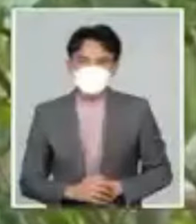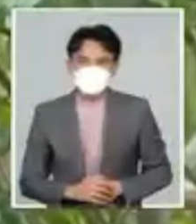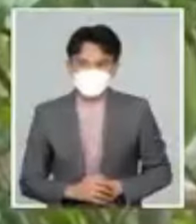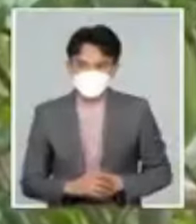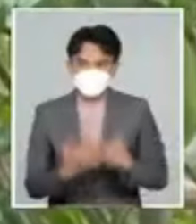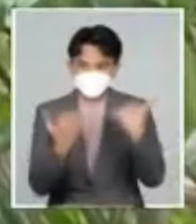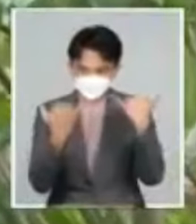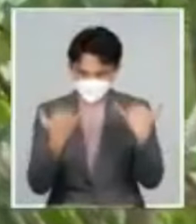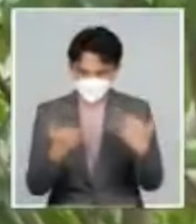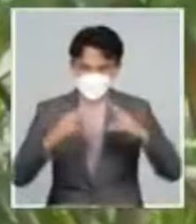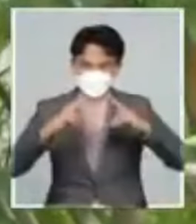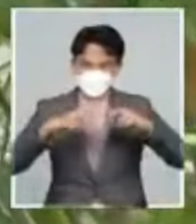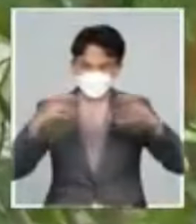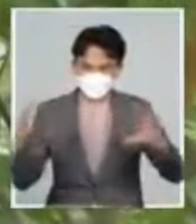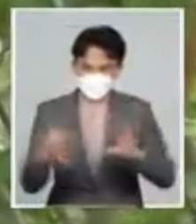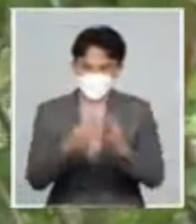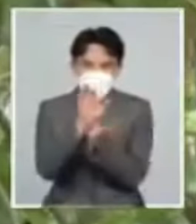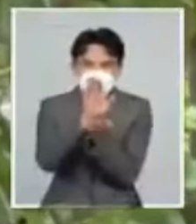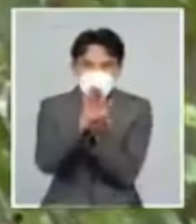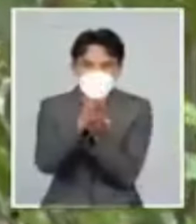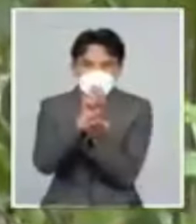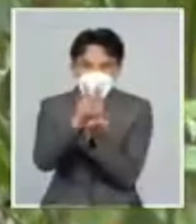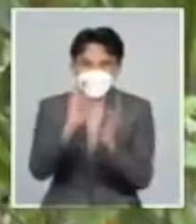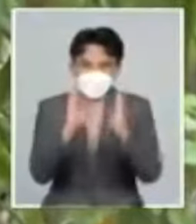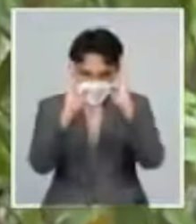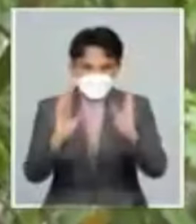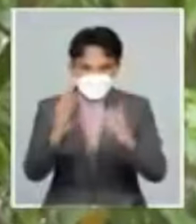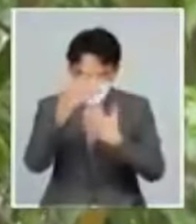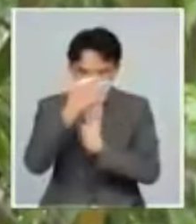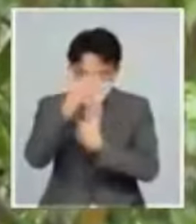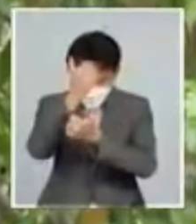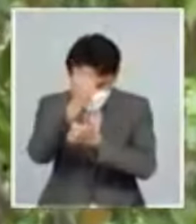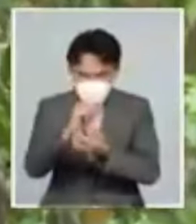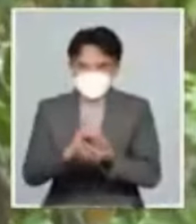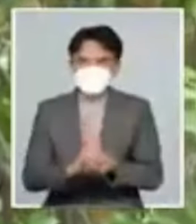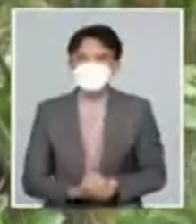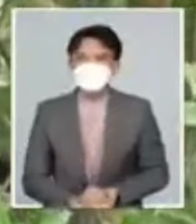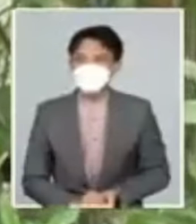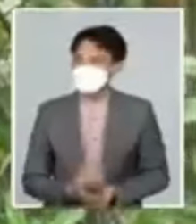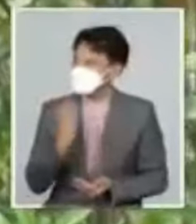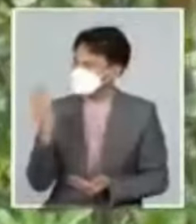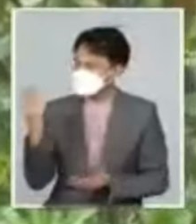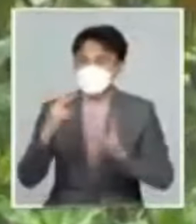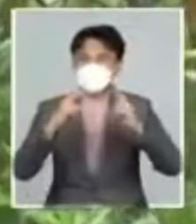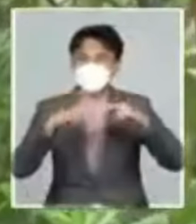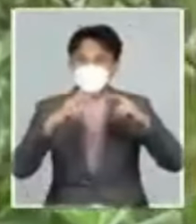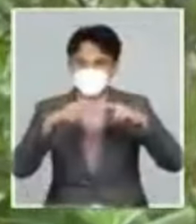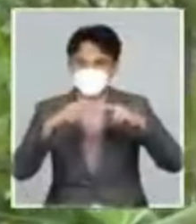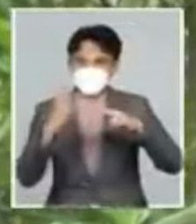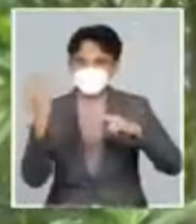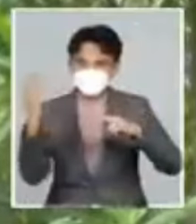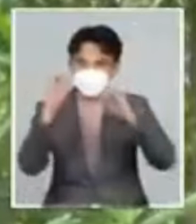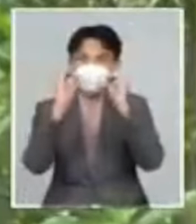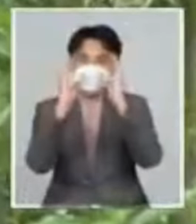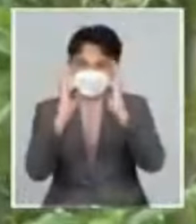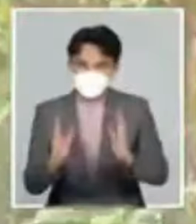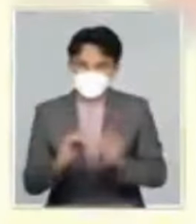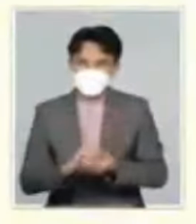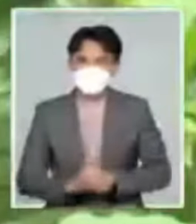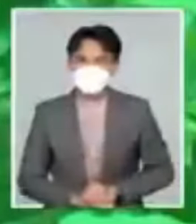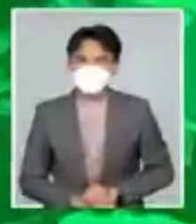ตอนนี้งานวิจัยเกี่ยวกับตัวเงินตัวทองกำลังได้รับความสนใจเลยตอนนี้บีอยู่กับอาจารย์นักวิจัยเรื่องนี้แล้วนะคะสวัสดีค่ะ สวัสดีครับ